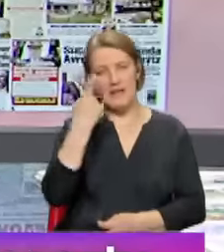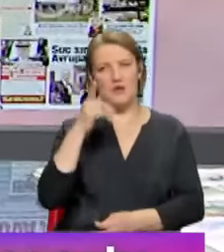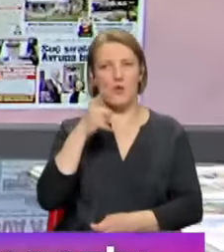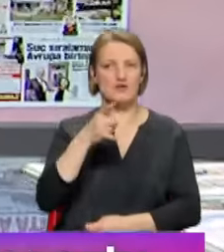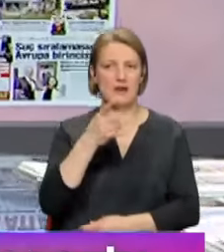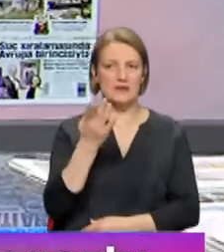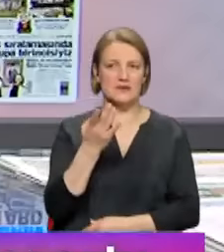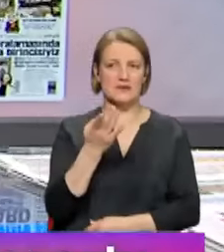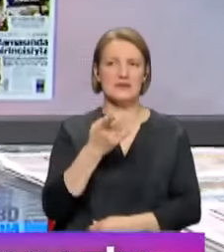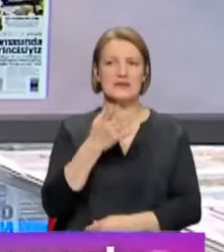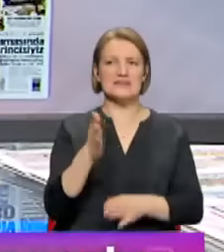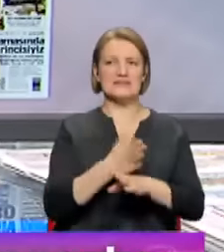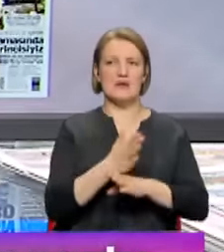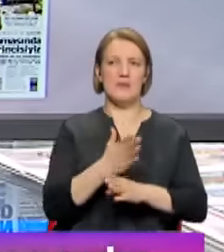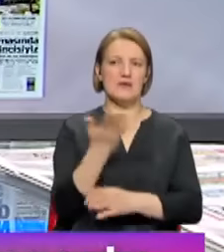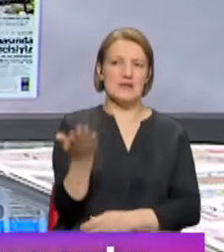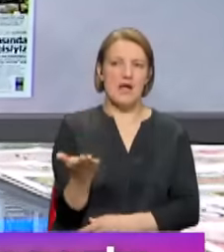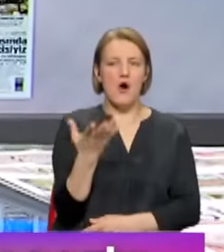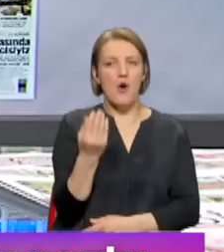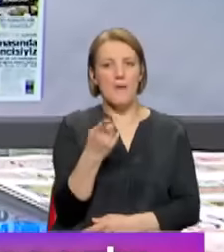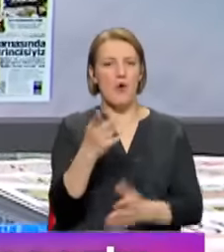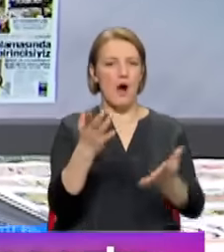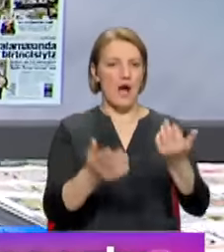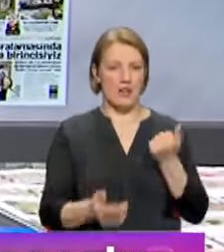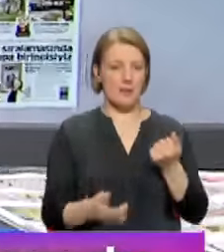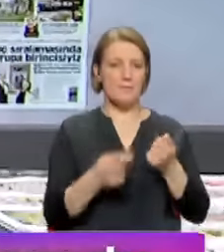onlar sebebiyledir. Hani onların